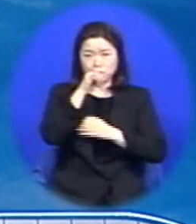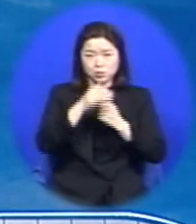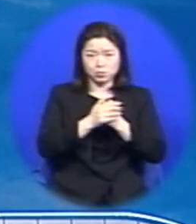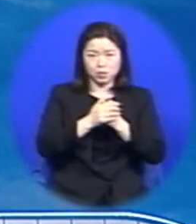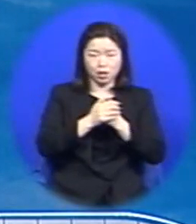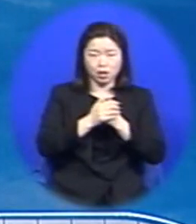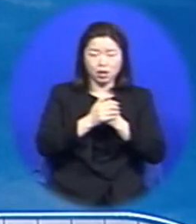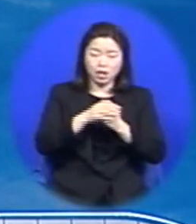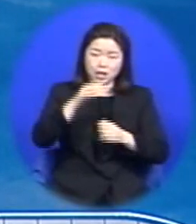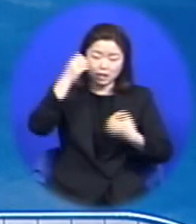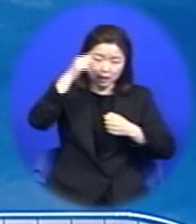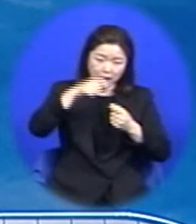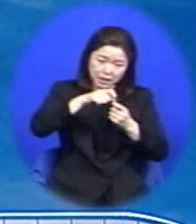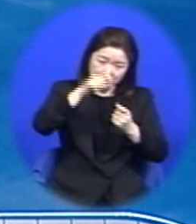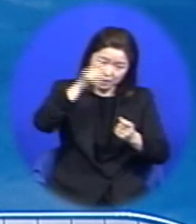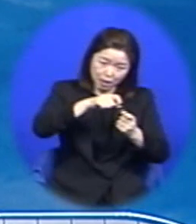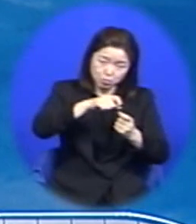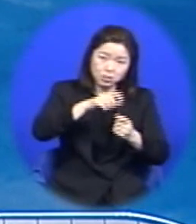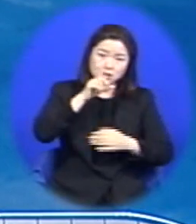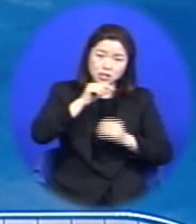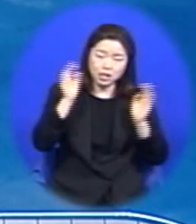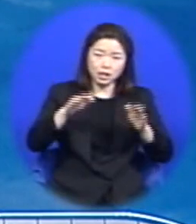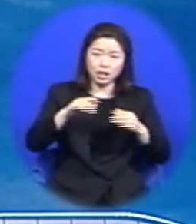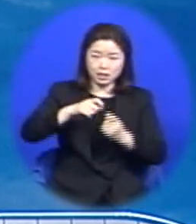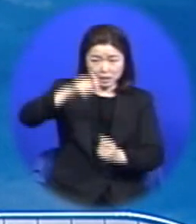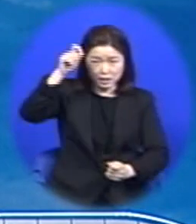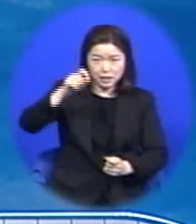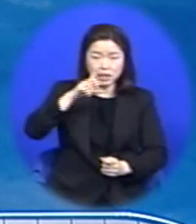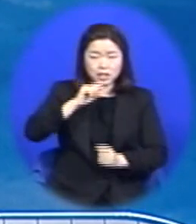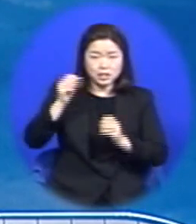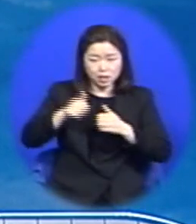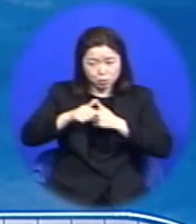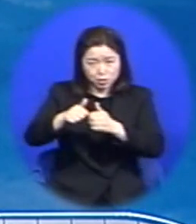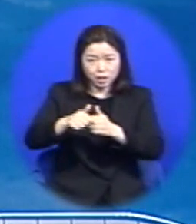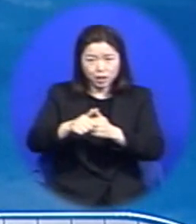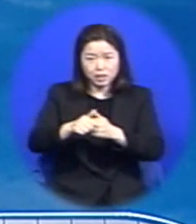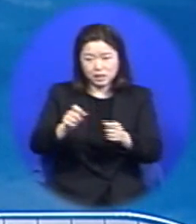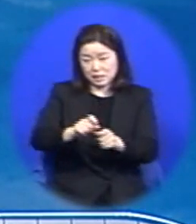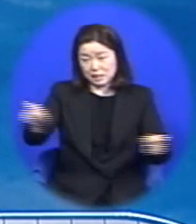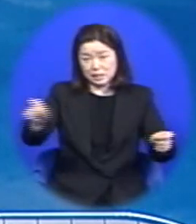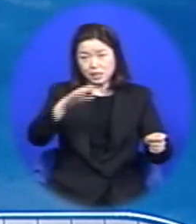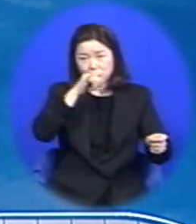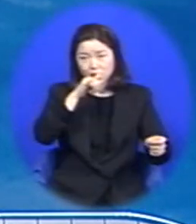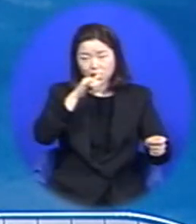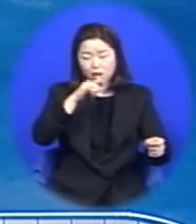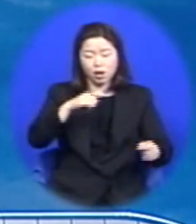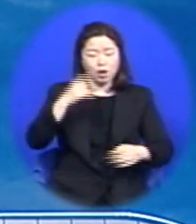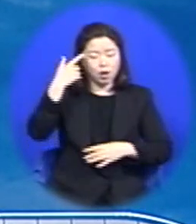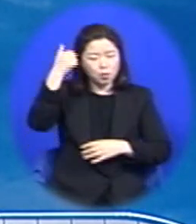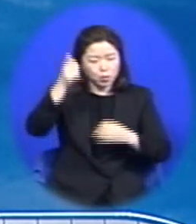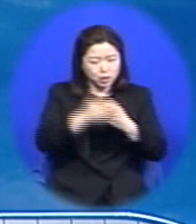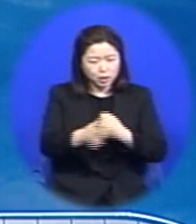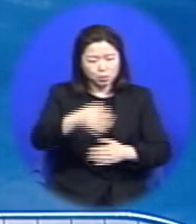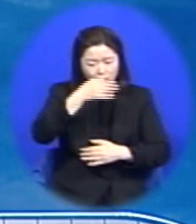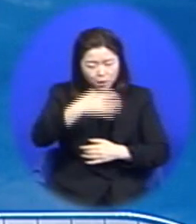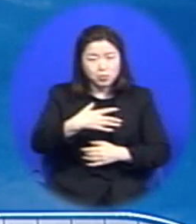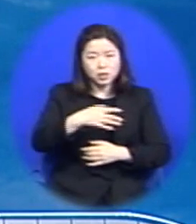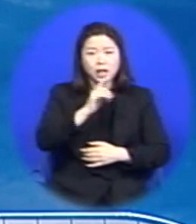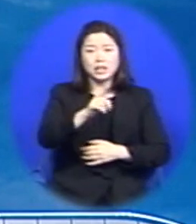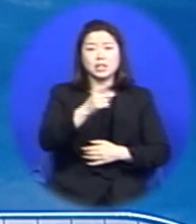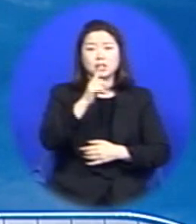뱁새가 황새 쫓아가려니까 가랭이가 찢어진다. 목사가 우리를 들들 볶는다. 이런 이야기가 들려오는